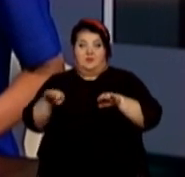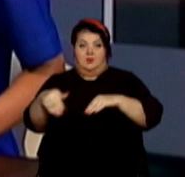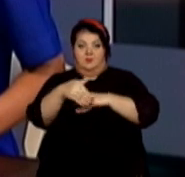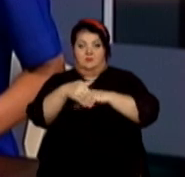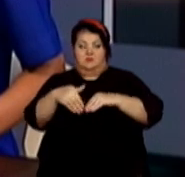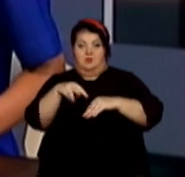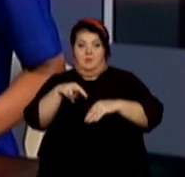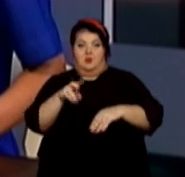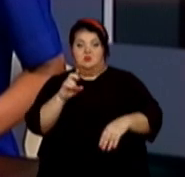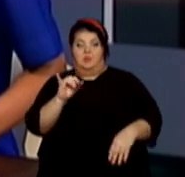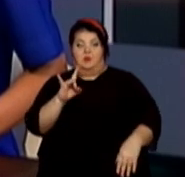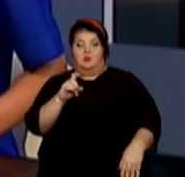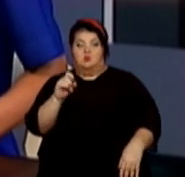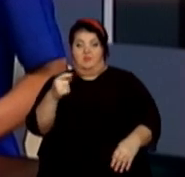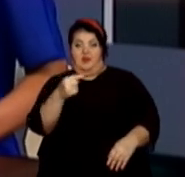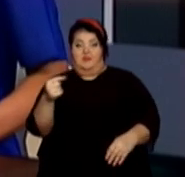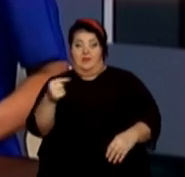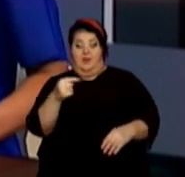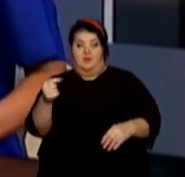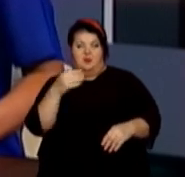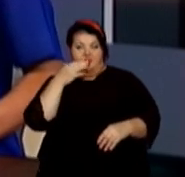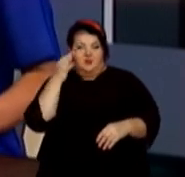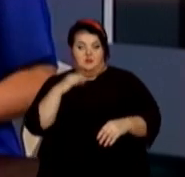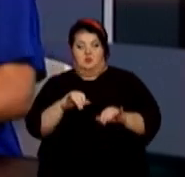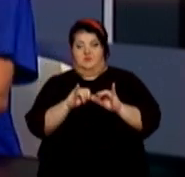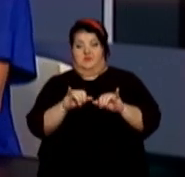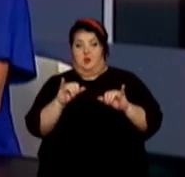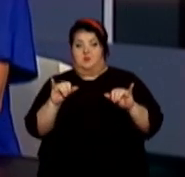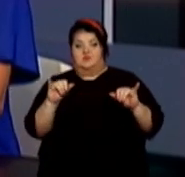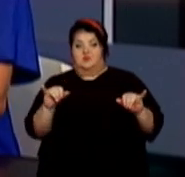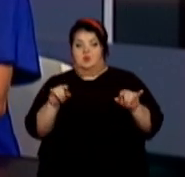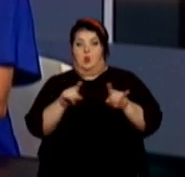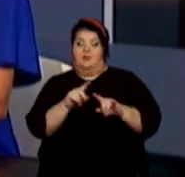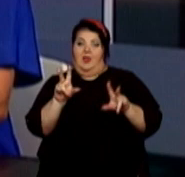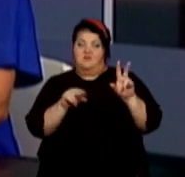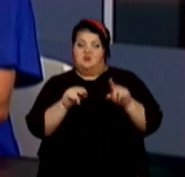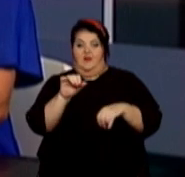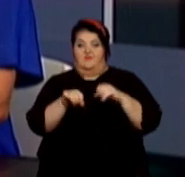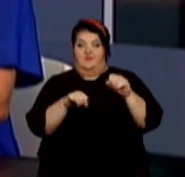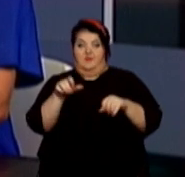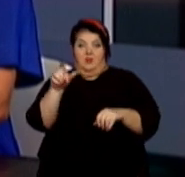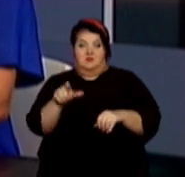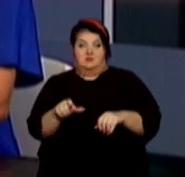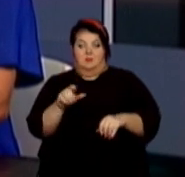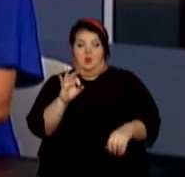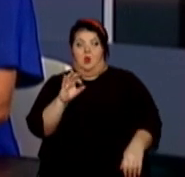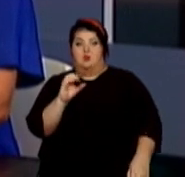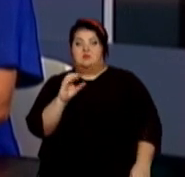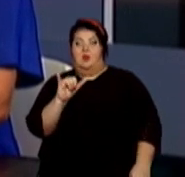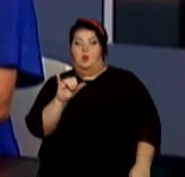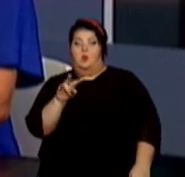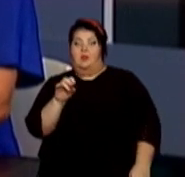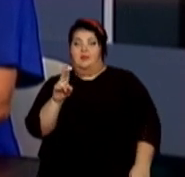Маршала Бірюзова. Це негативний досвід розвитку велоінфраструктури у Полтаві, так вважає велосипедист і блогер Євген Асауленко.